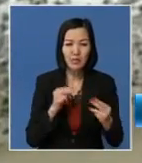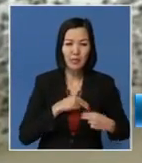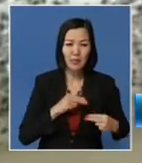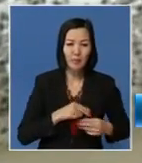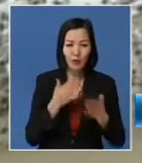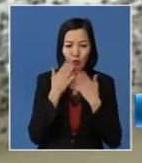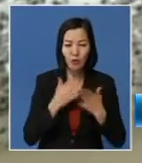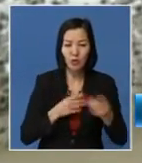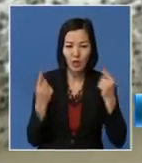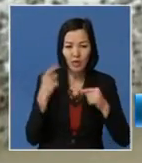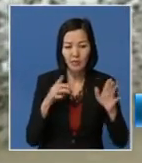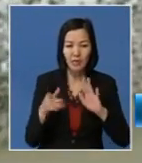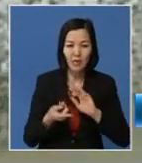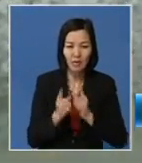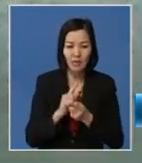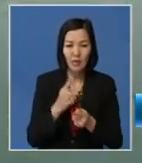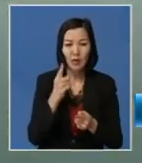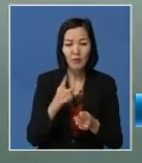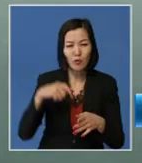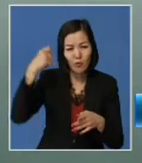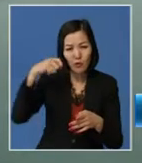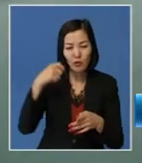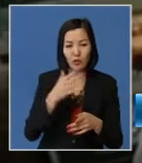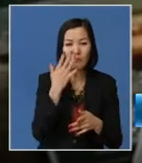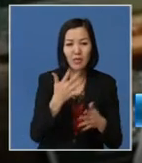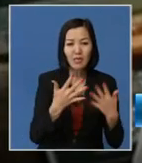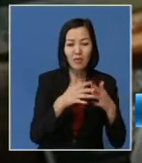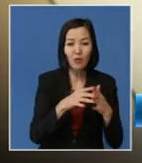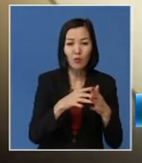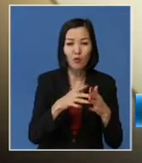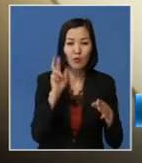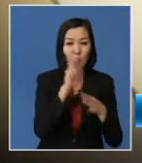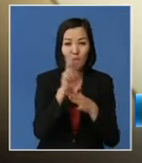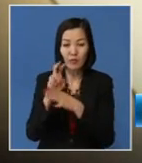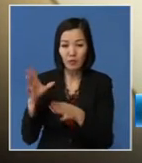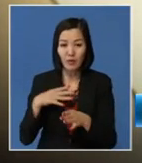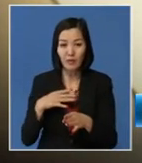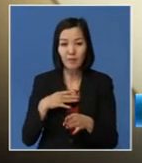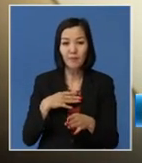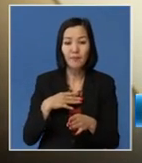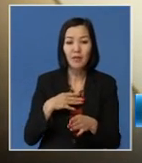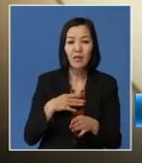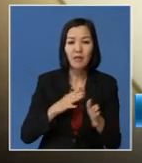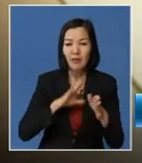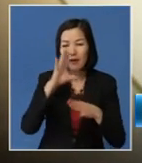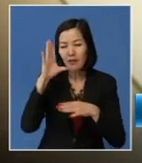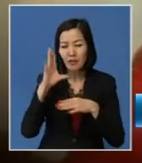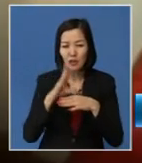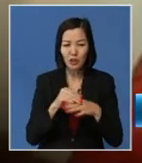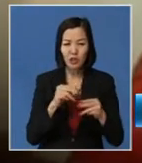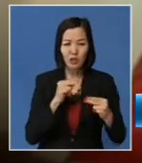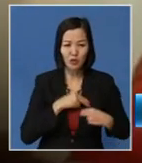аңызға айналған. Бір күнде материал жинап, аймақтың 5 ауданын аралап шығушы еді. Бір сапарда Алатаңнан қою түнге